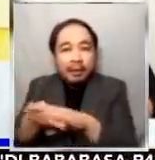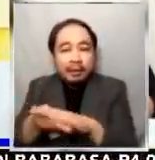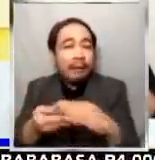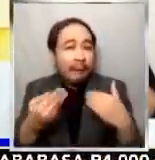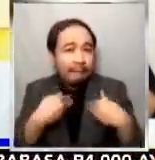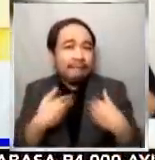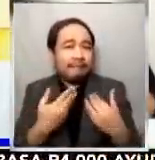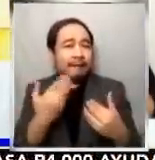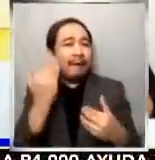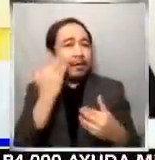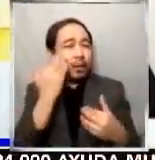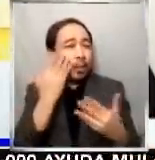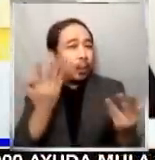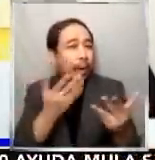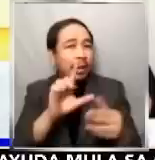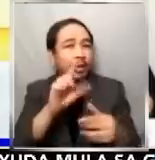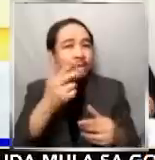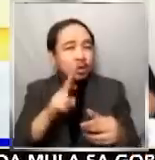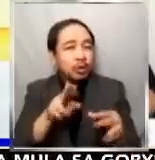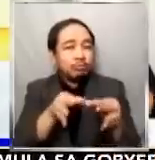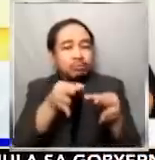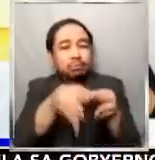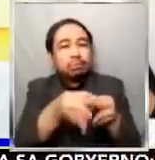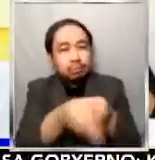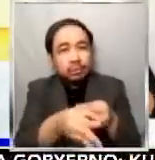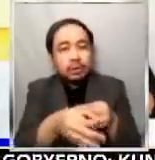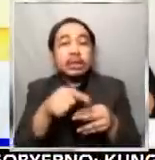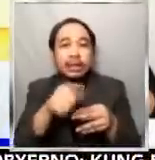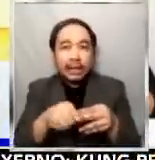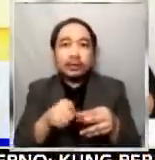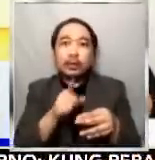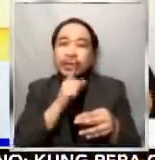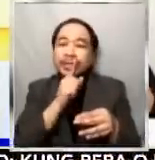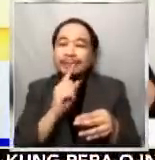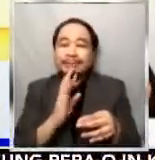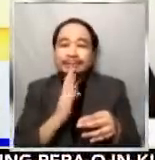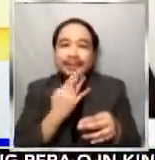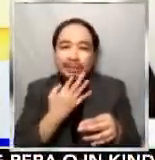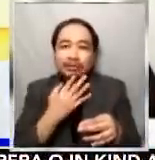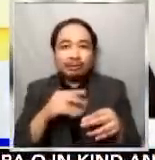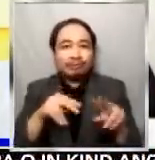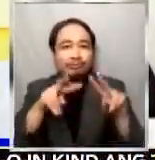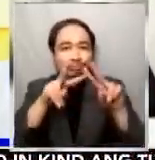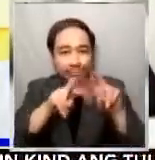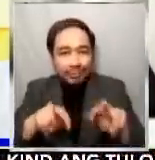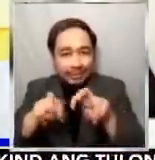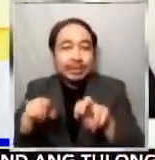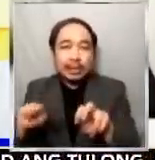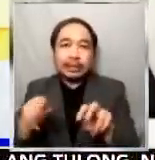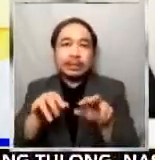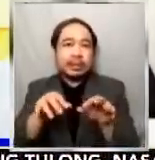ng delay. At isasantabi natin yon, and then we will consider them as areas of special concern. Kung saan,